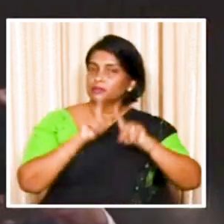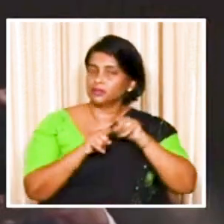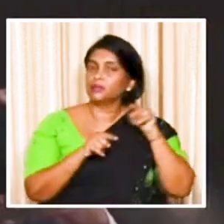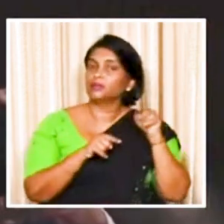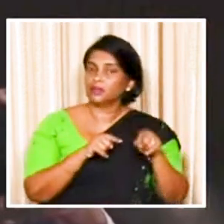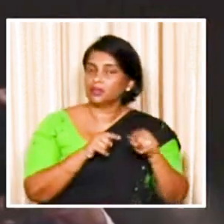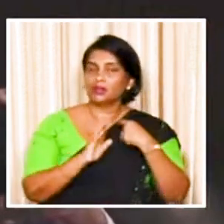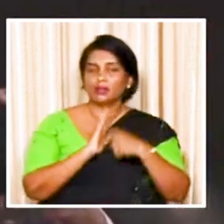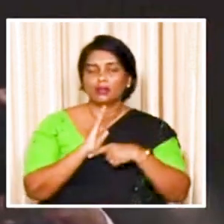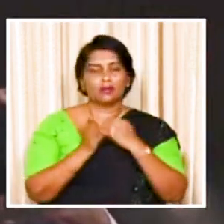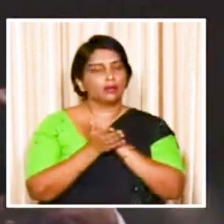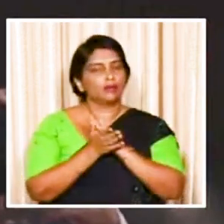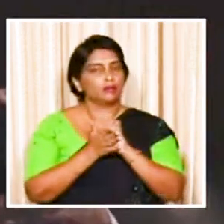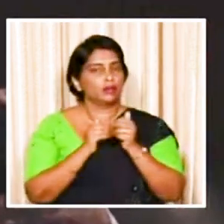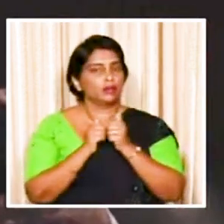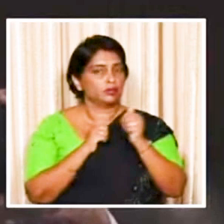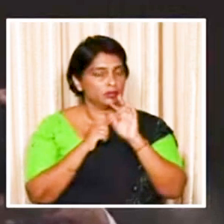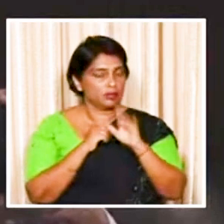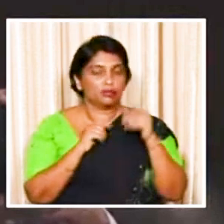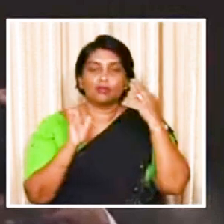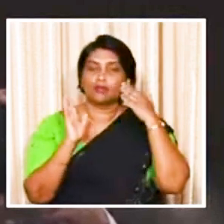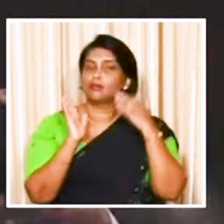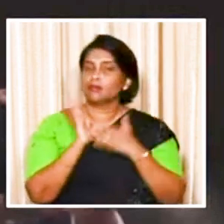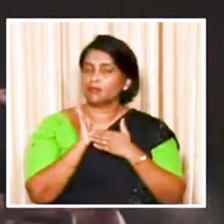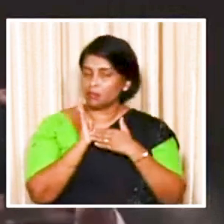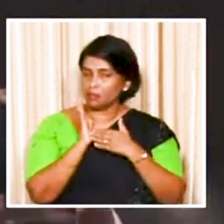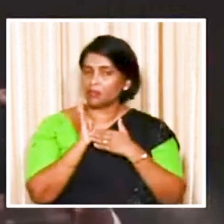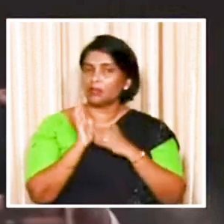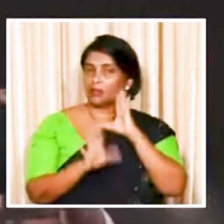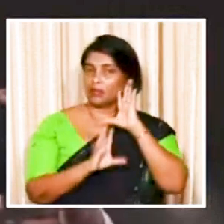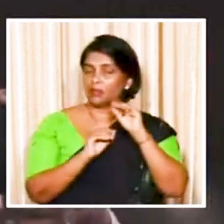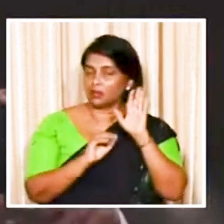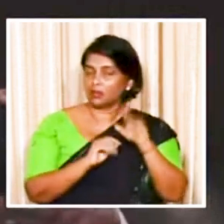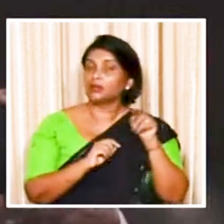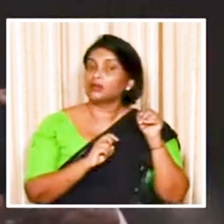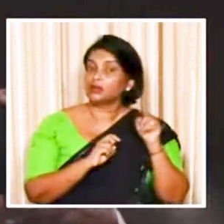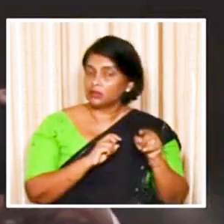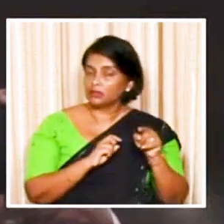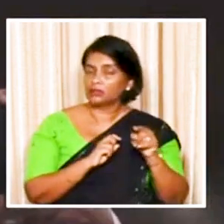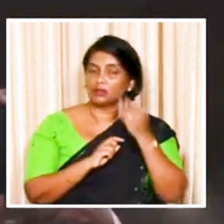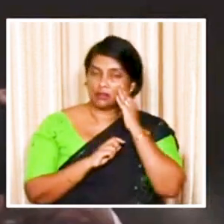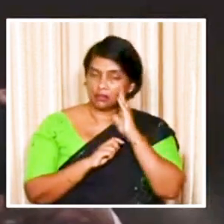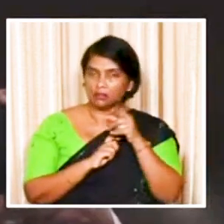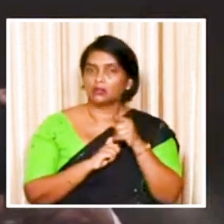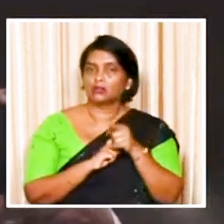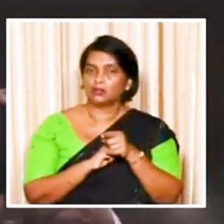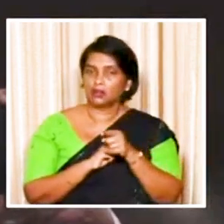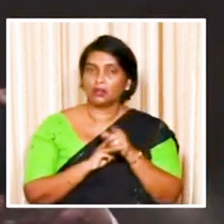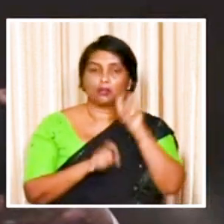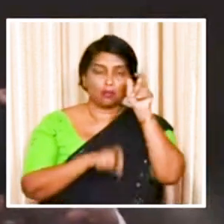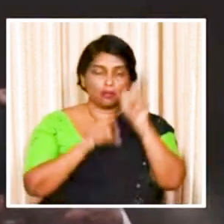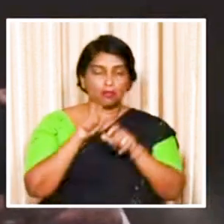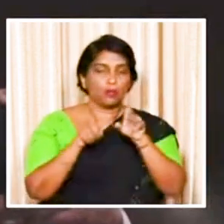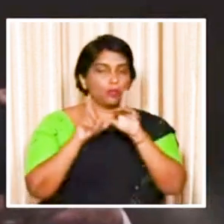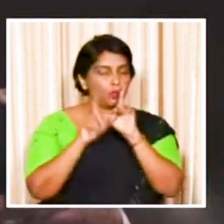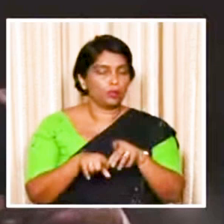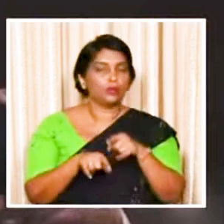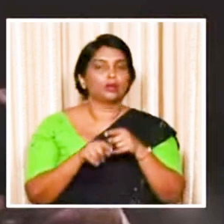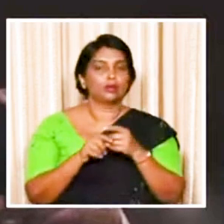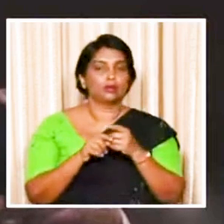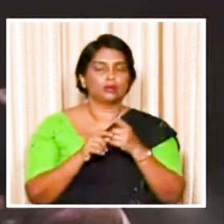பல செய்திகள் வருகின்றன. ஆனால் இந்த நாட்டிலே இருக்கின்ற சாதாரணமானவர்கள் உடனடியாக கைது செய்யப்பட்டு அடைக்கப்படுகிறார்கள்.